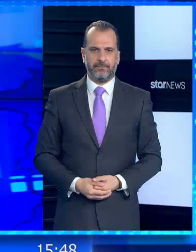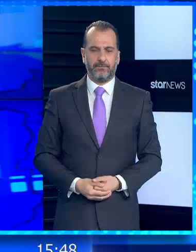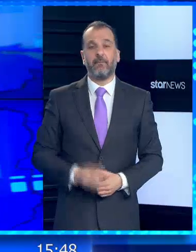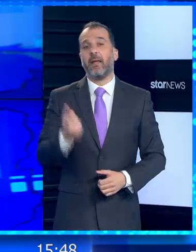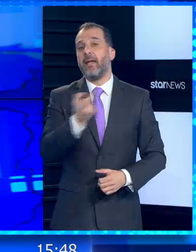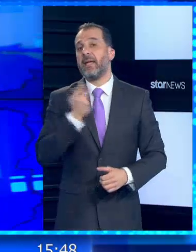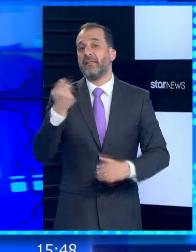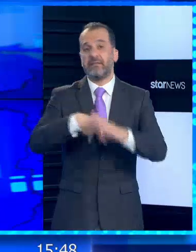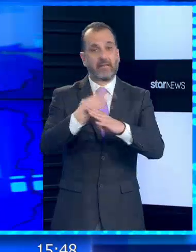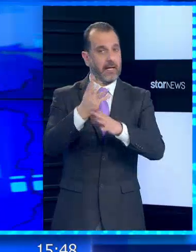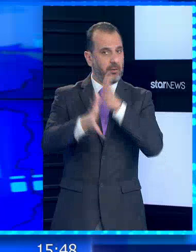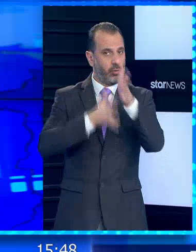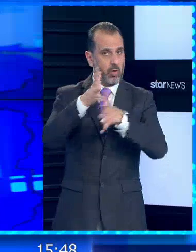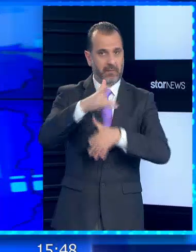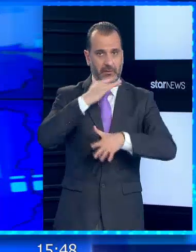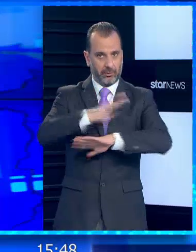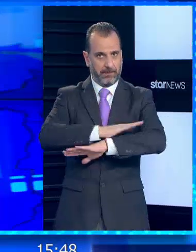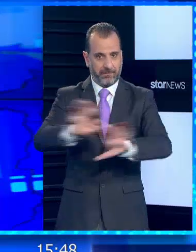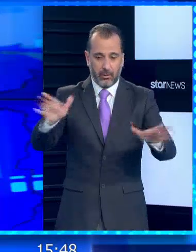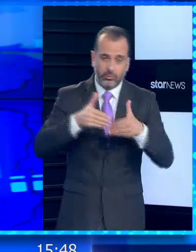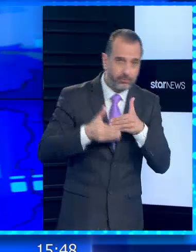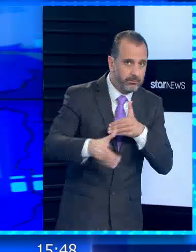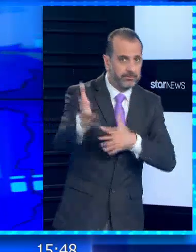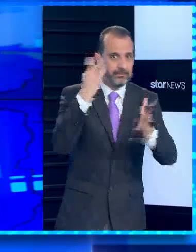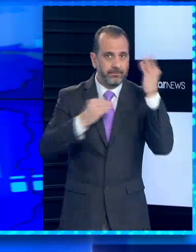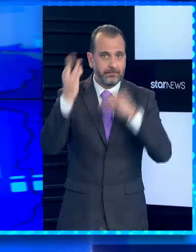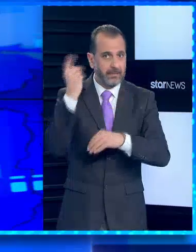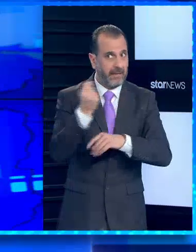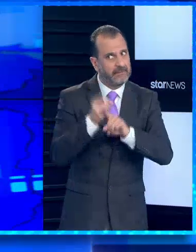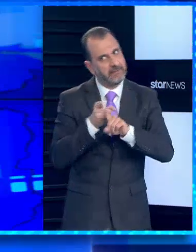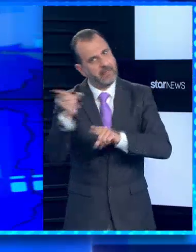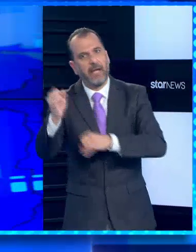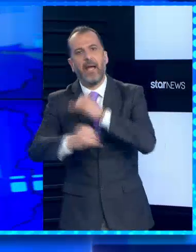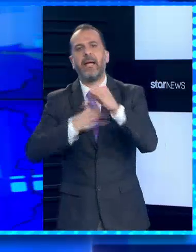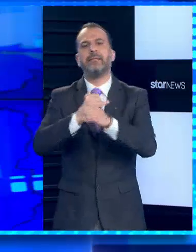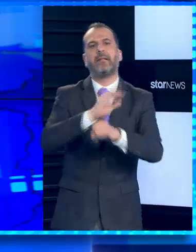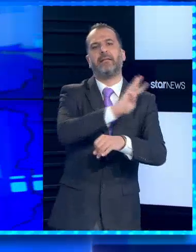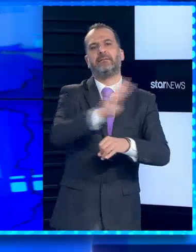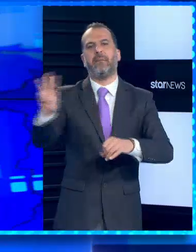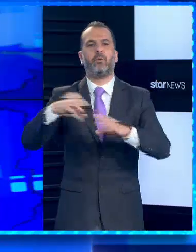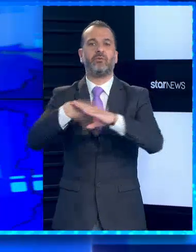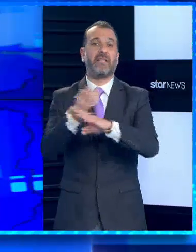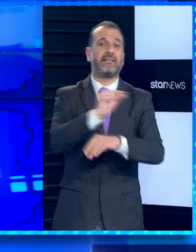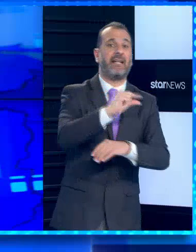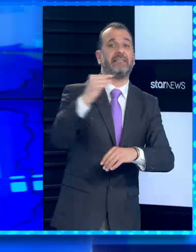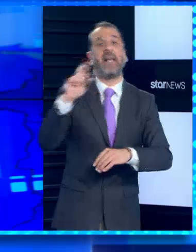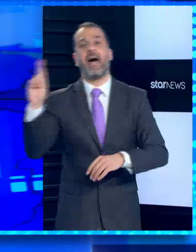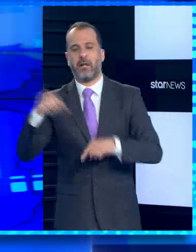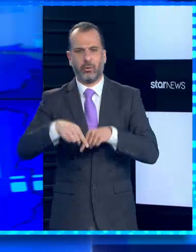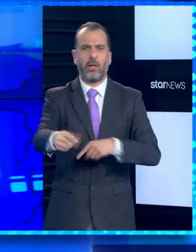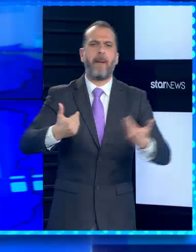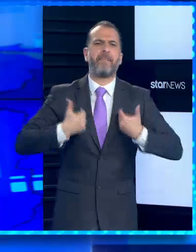Και εδώ ολοκληρώθηκε το δελτίο ειδήσεων του Star στην νοηματική γλώσσα. Εσείς για συνεχή ενημέρωση μπορείτε να επισκεφτείτε το star.gr. Ακολουθεί το Shopping